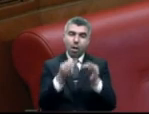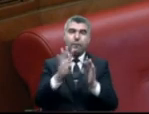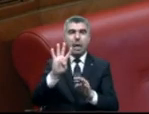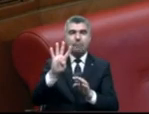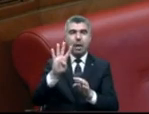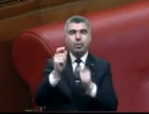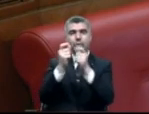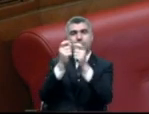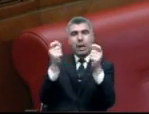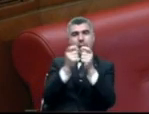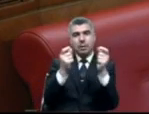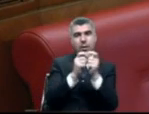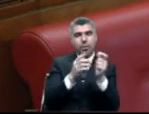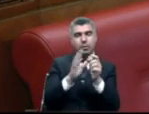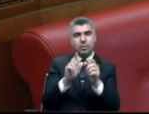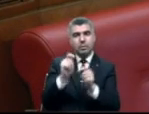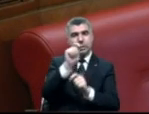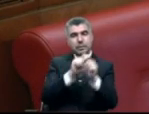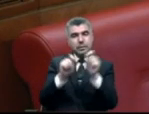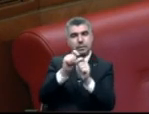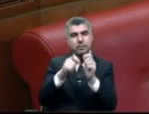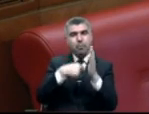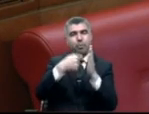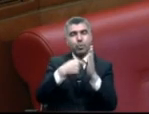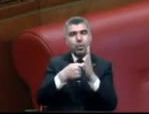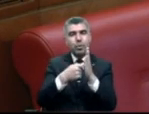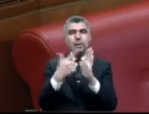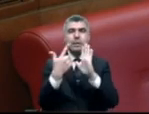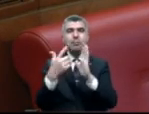الشركات من أجل إنجاز هذه المشاريع ب7 مواقع.